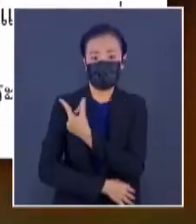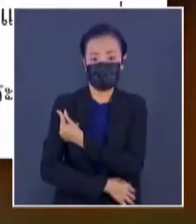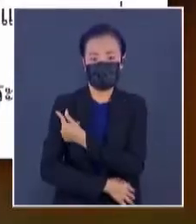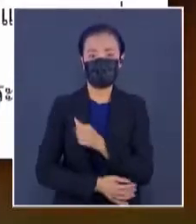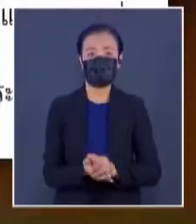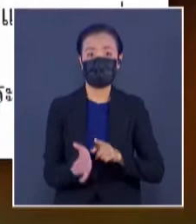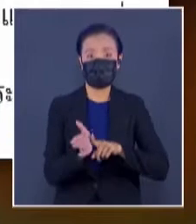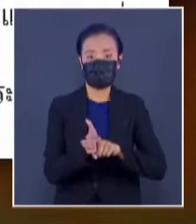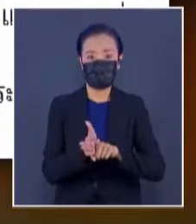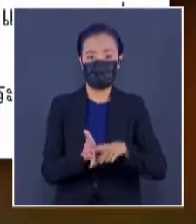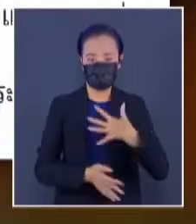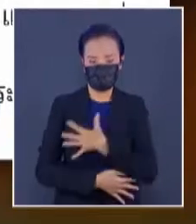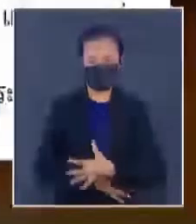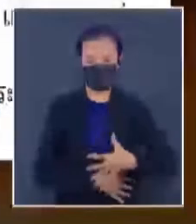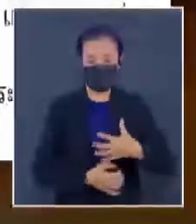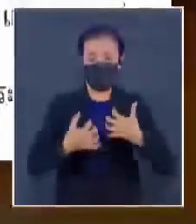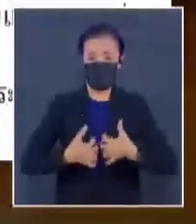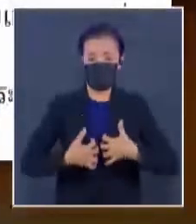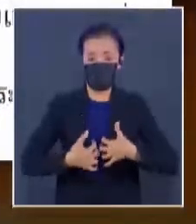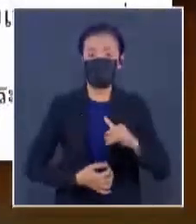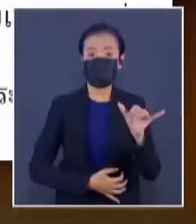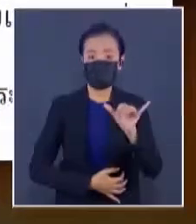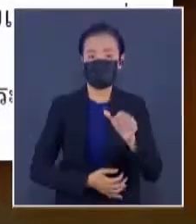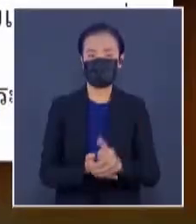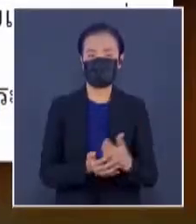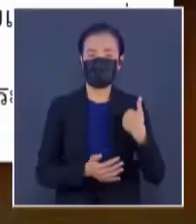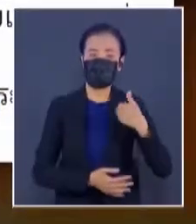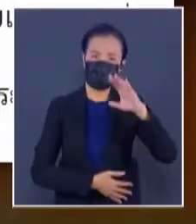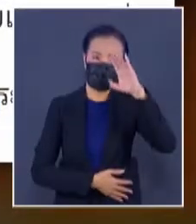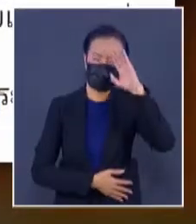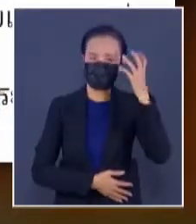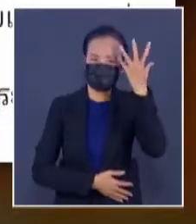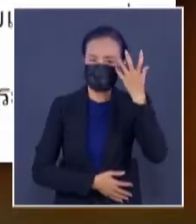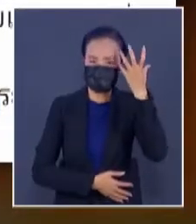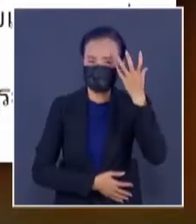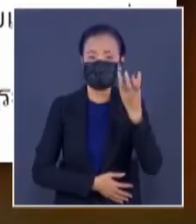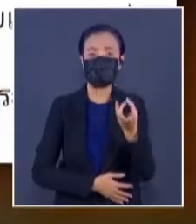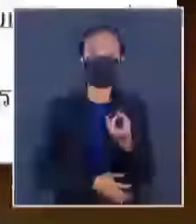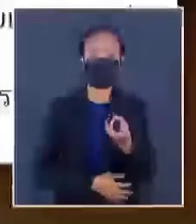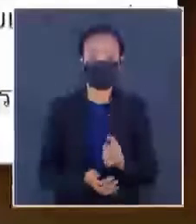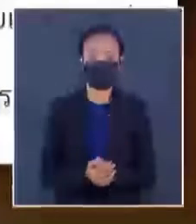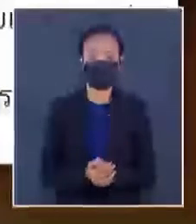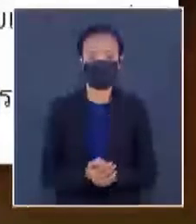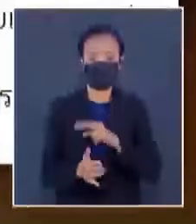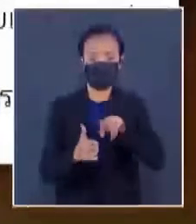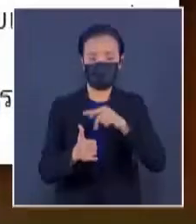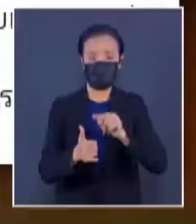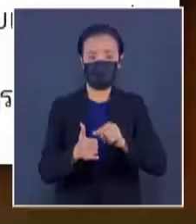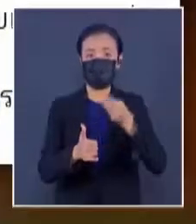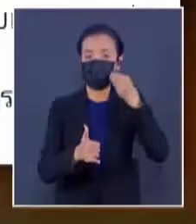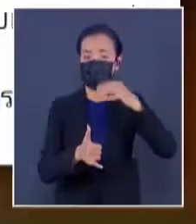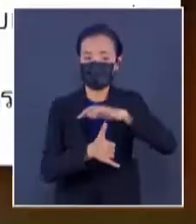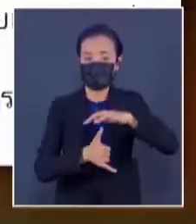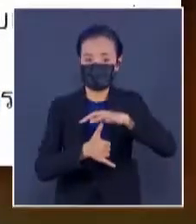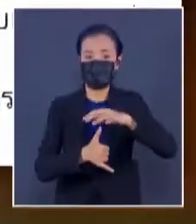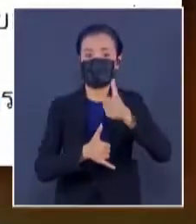เชื้อมือ 1ยังไม่ได้แสดงอาการลงต่อใดๆค่ะมีเพียงค่ายแล้วก็ปวดหัวอย่างมากเท่านั้นนะคะจึงสามารถรักษาตัวแบบโฮม